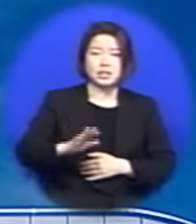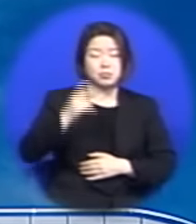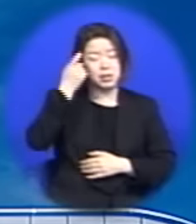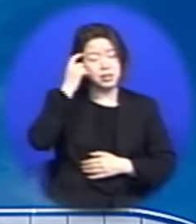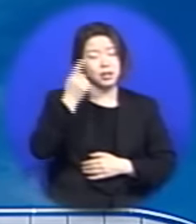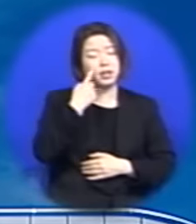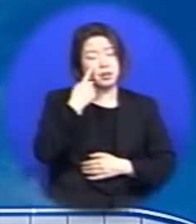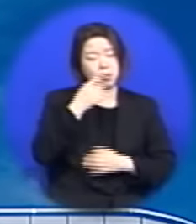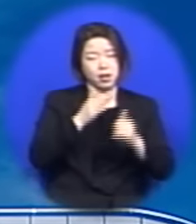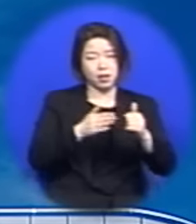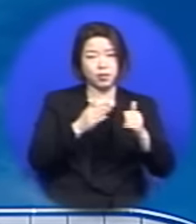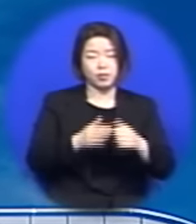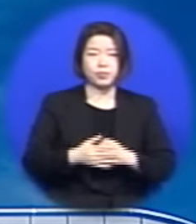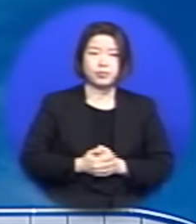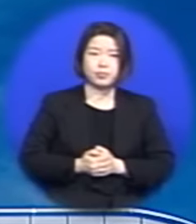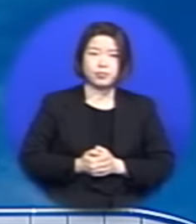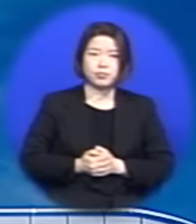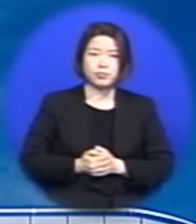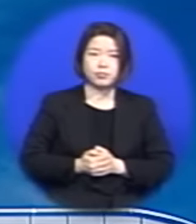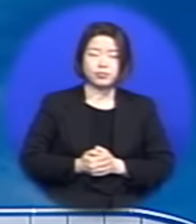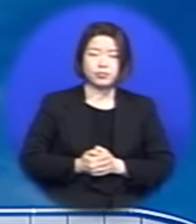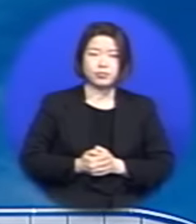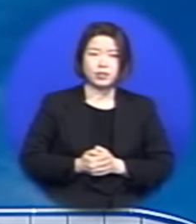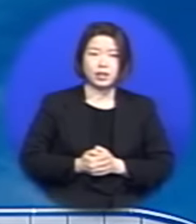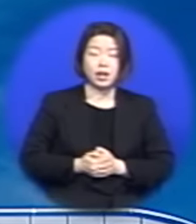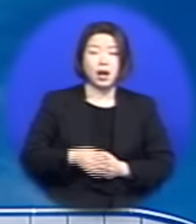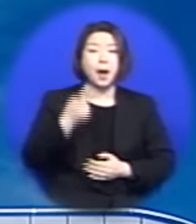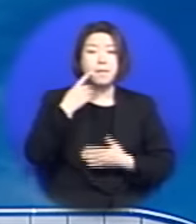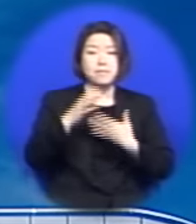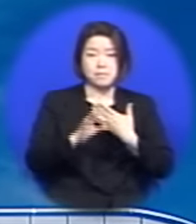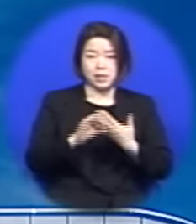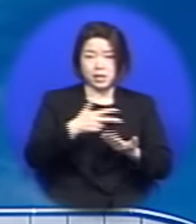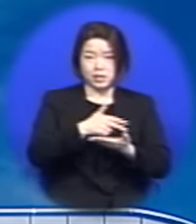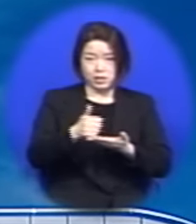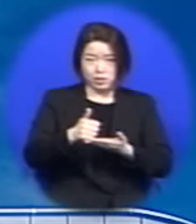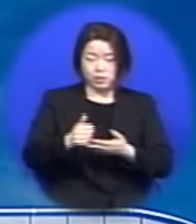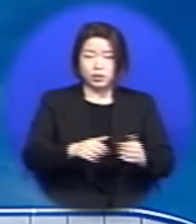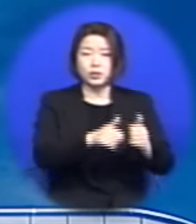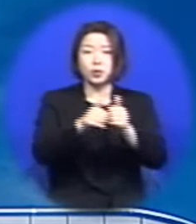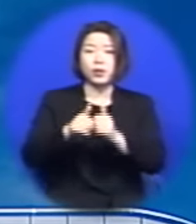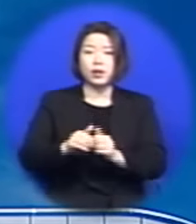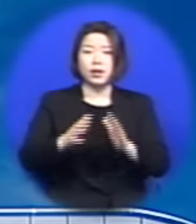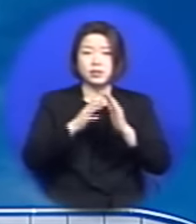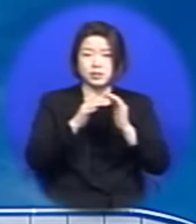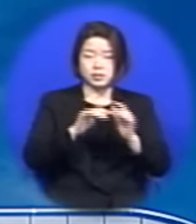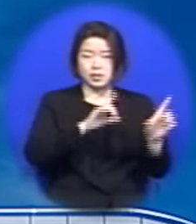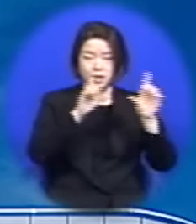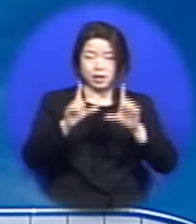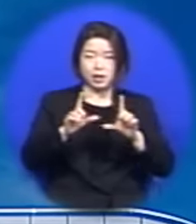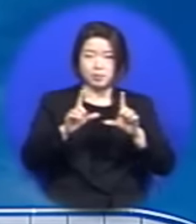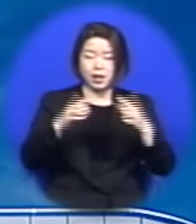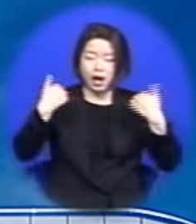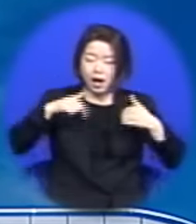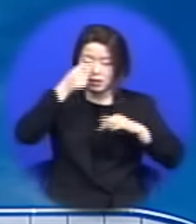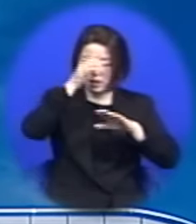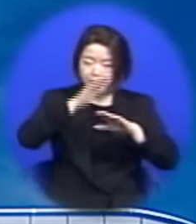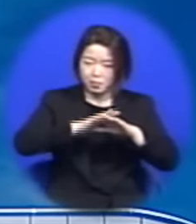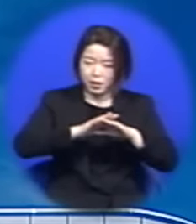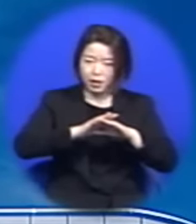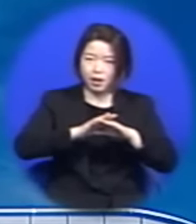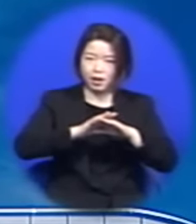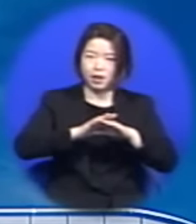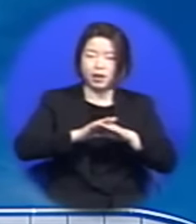보셔야 돼요 만약에 주님과 동행하는 삶 늘 삶이 예배가 되는 이 삶